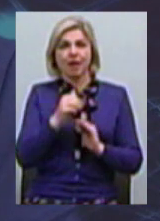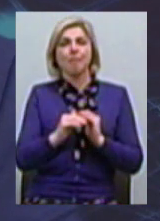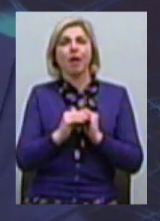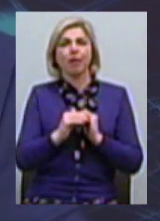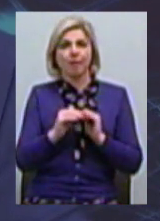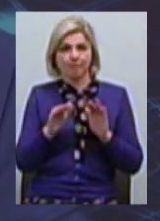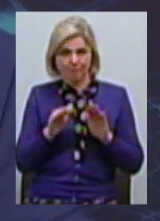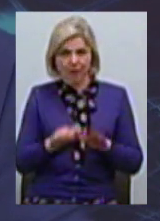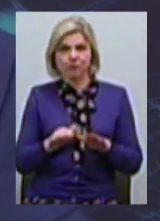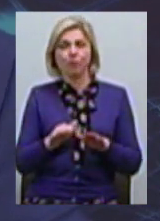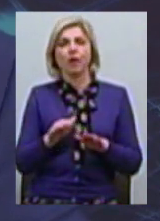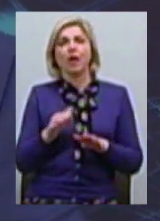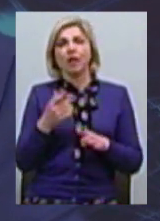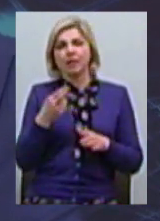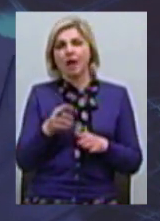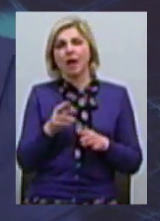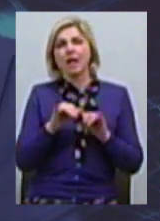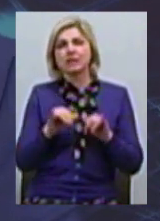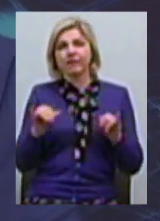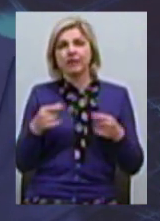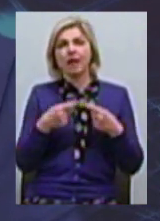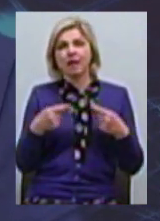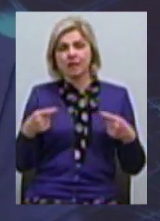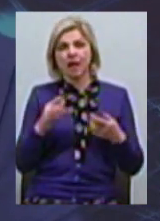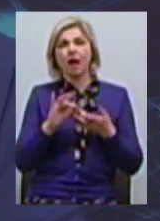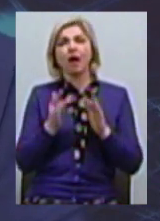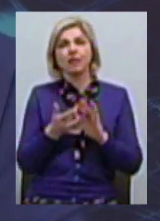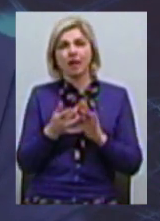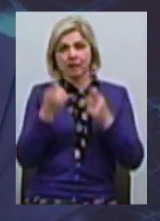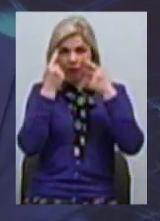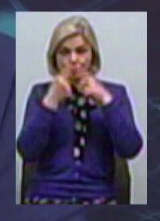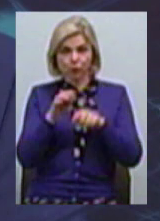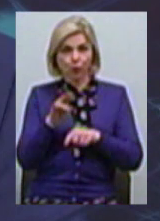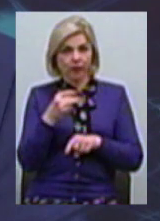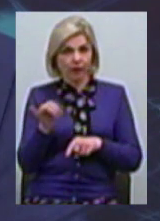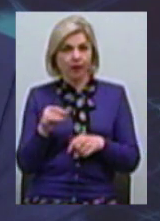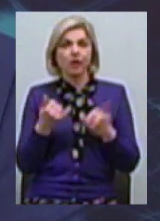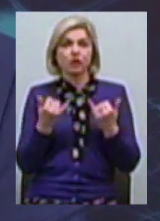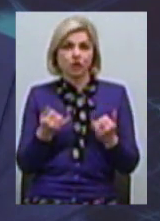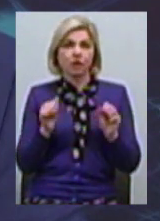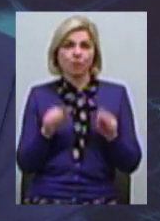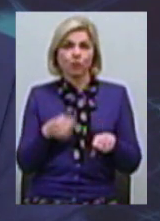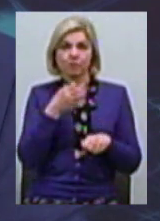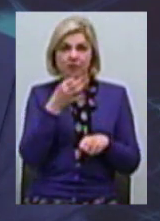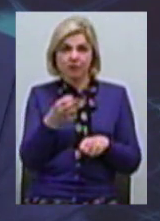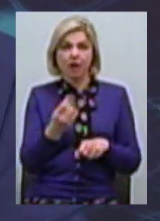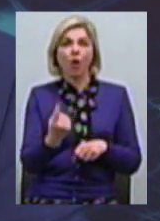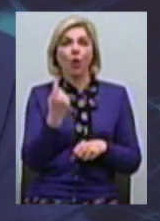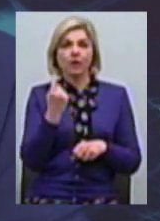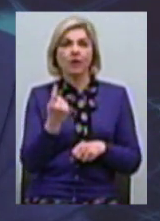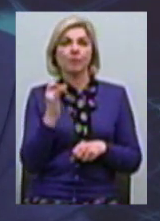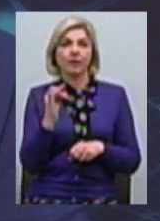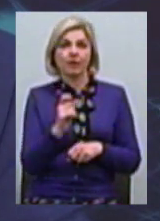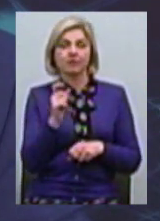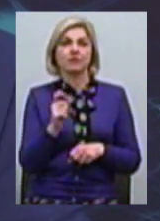розвитку різних IT-технологій. І зараз, допустимо, ми можемо сказати, що одним